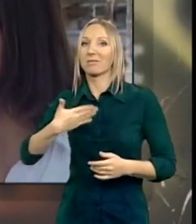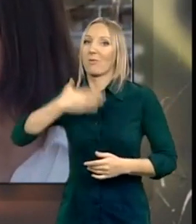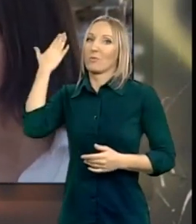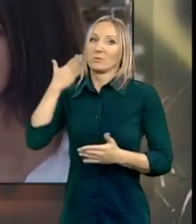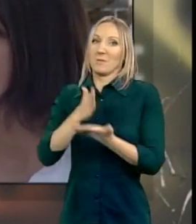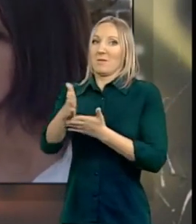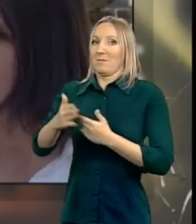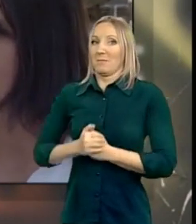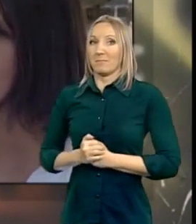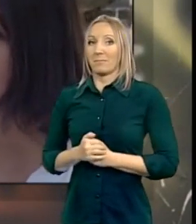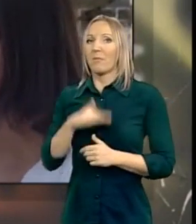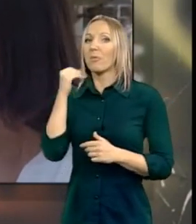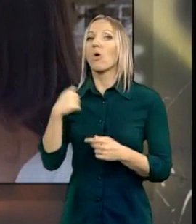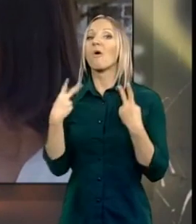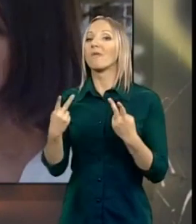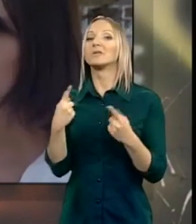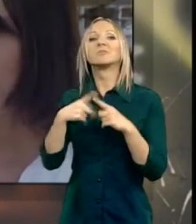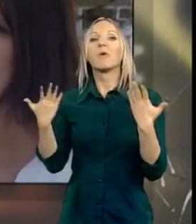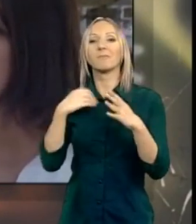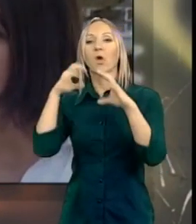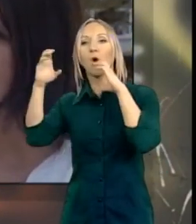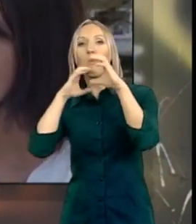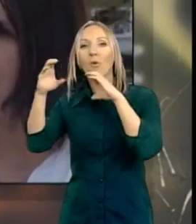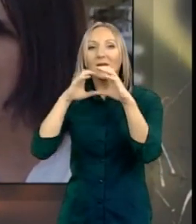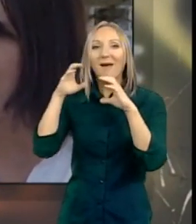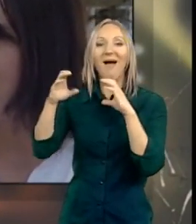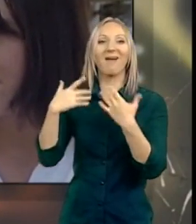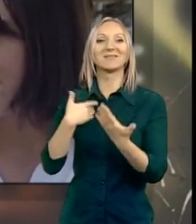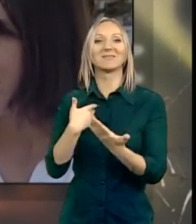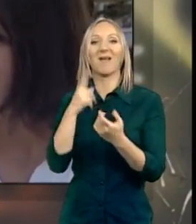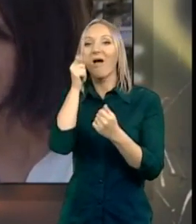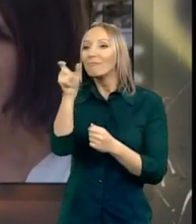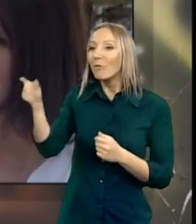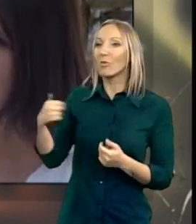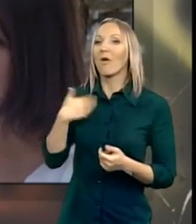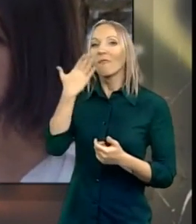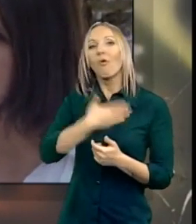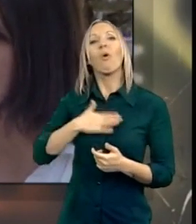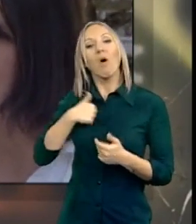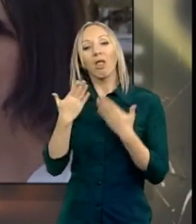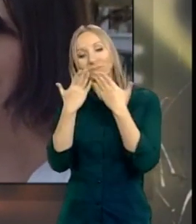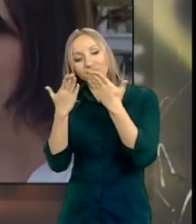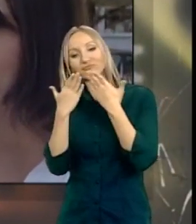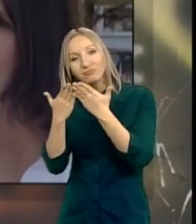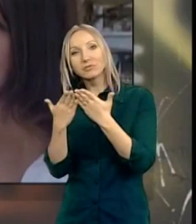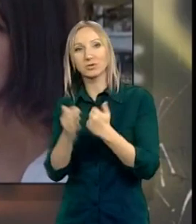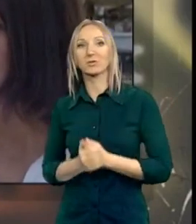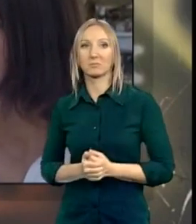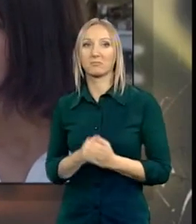znači zbog komunikacije s ljudima, volim da ga prelistam. Mnogo mi znači,